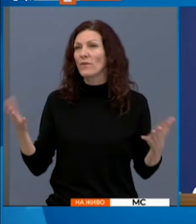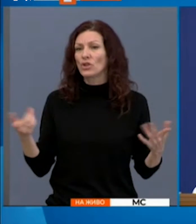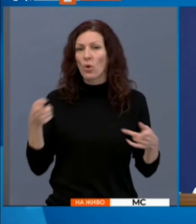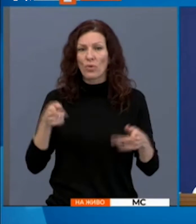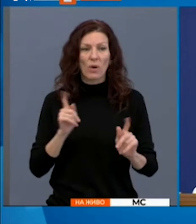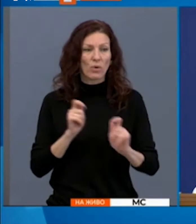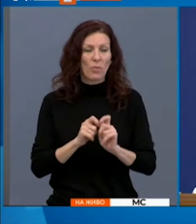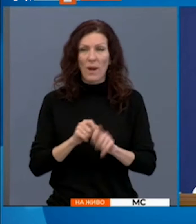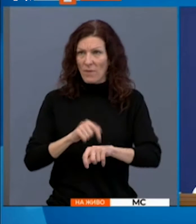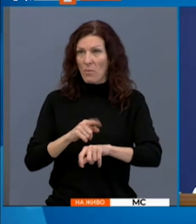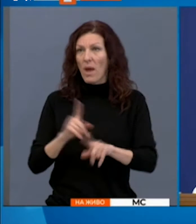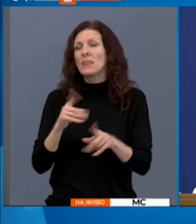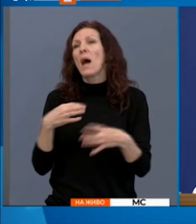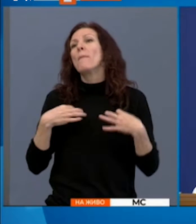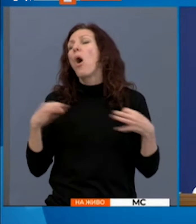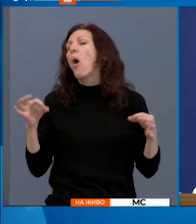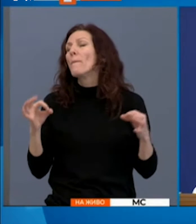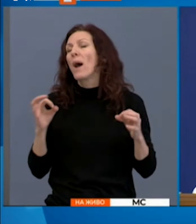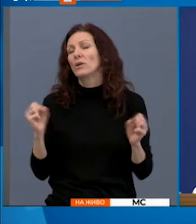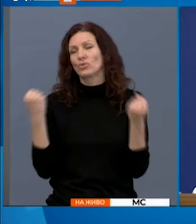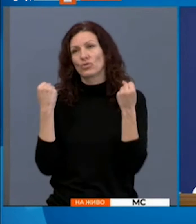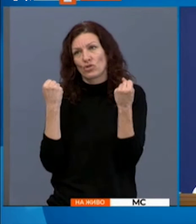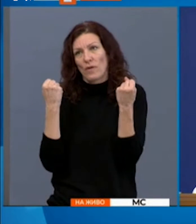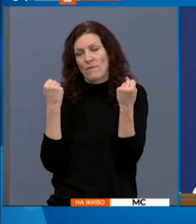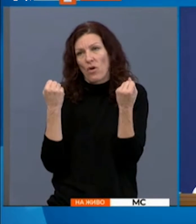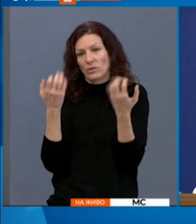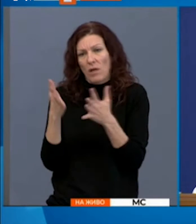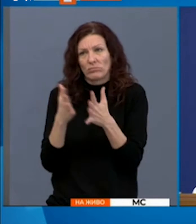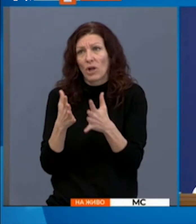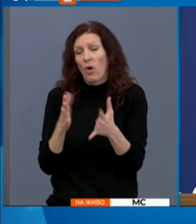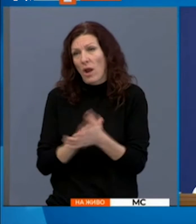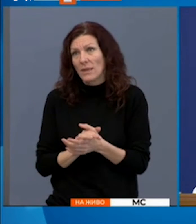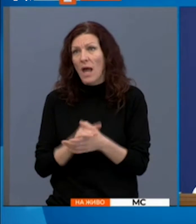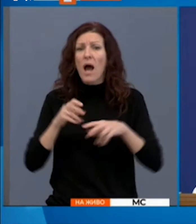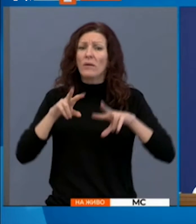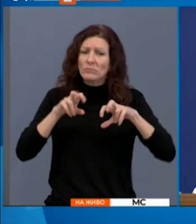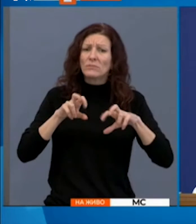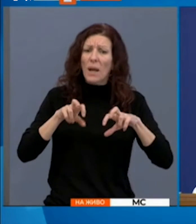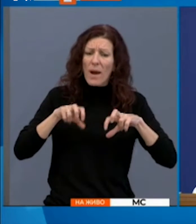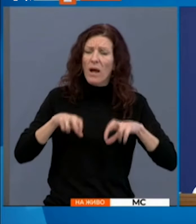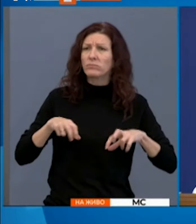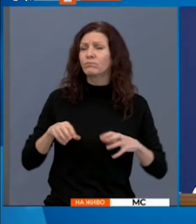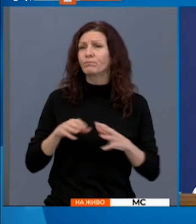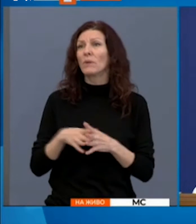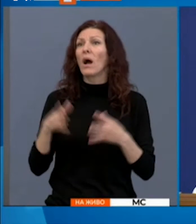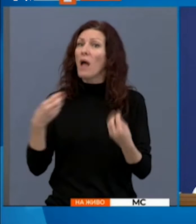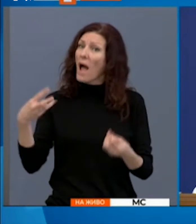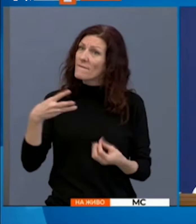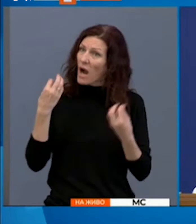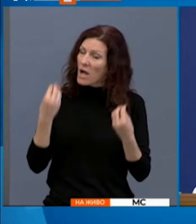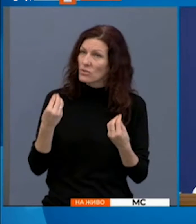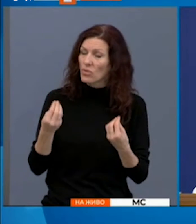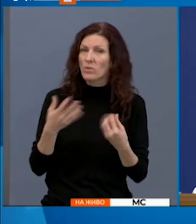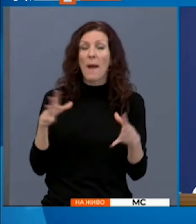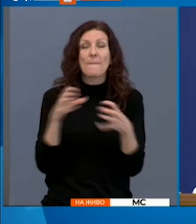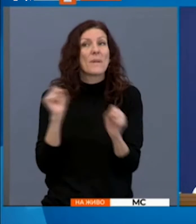момента. Няма опасност за живота и здравето на хората. Тя е минала всички изпитания за ефикасност на ваксината и